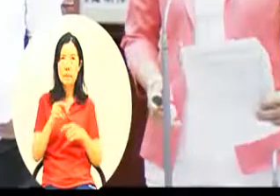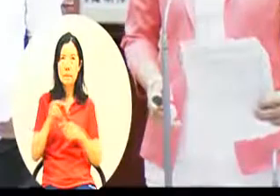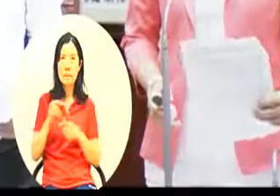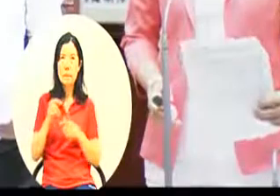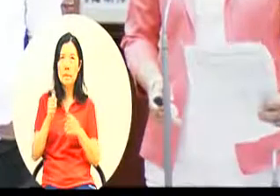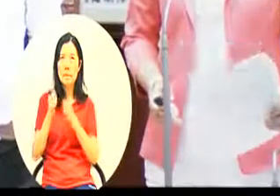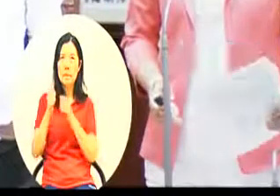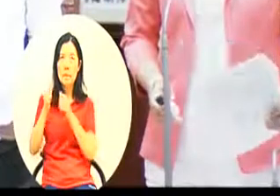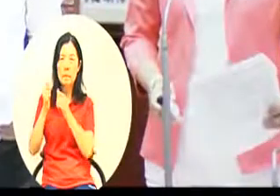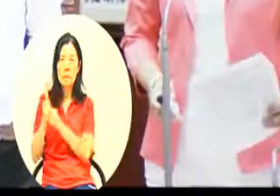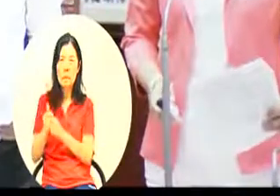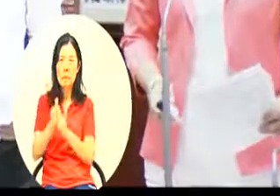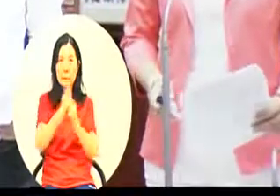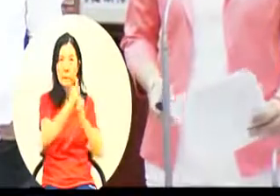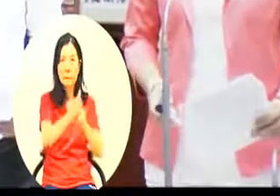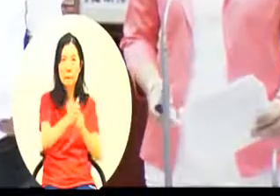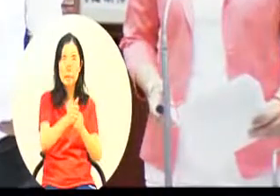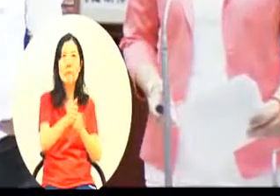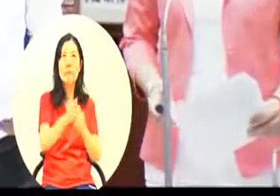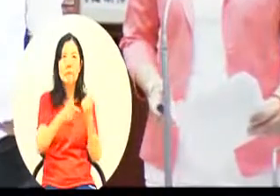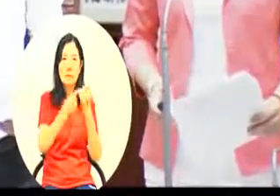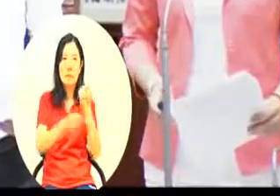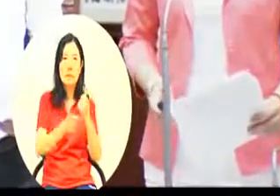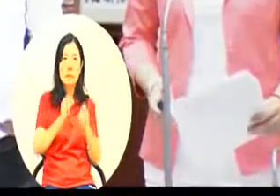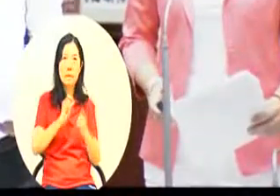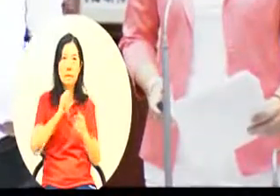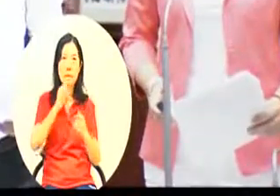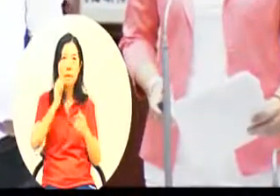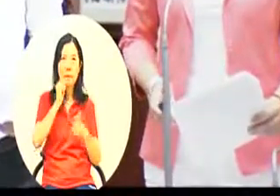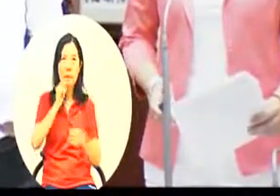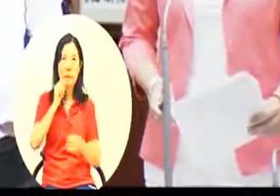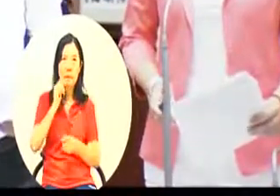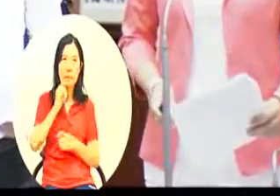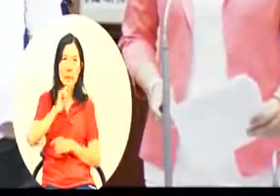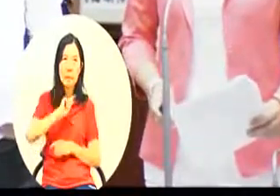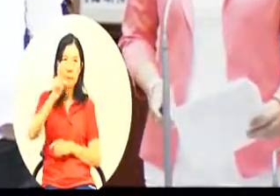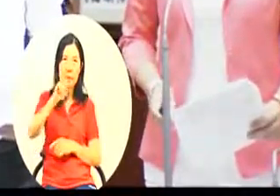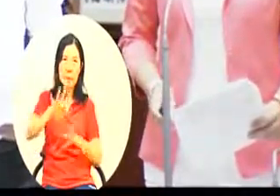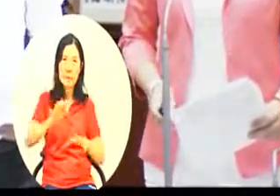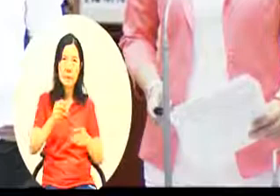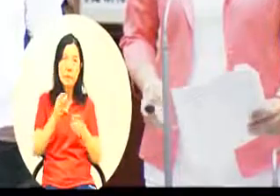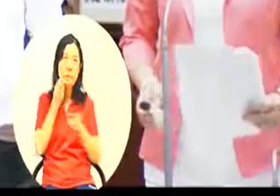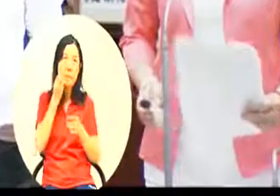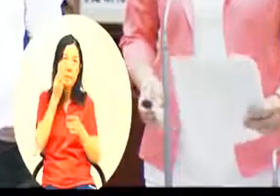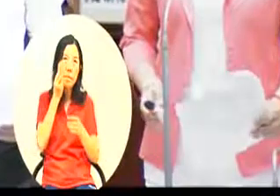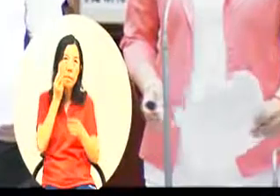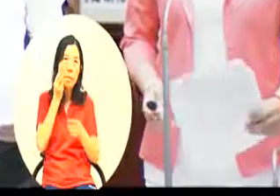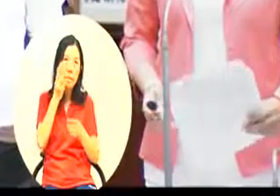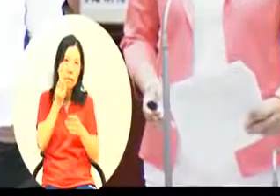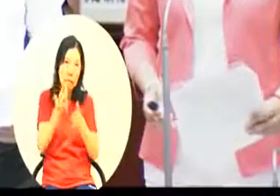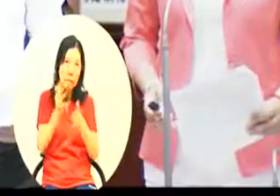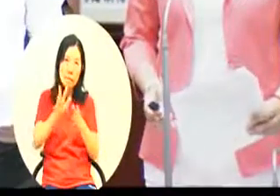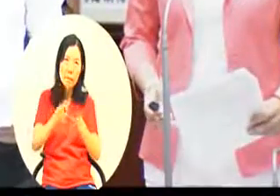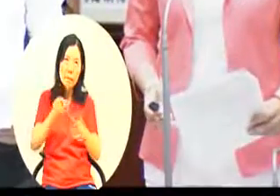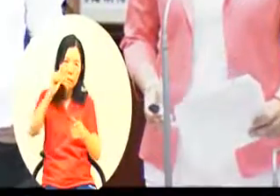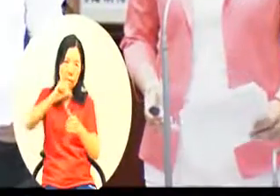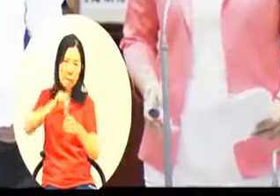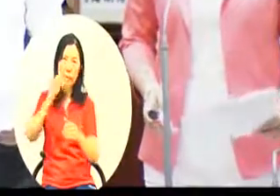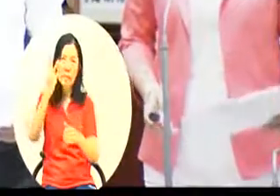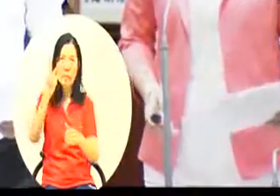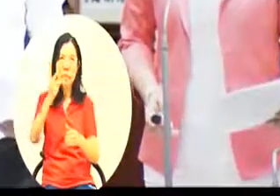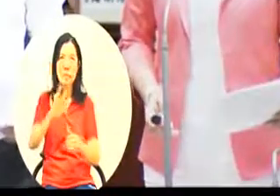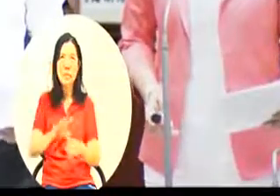送法办。所以现在还有两处，其实我们上个月四月份又刚开两张罚单。